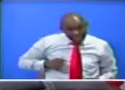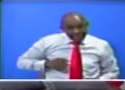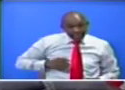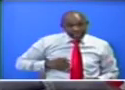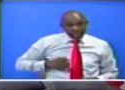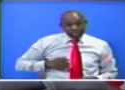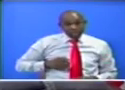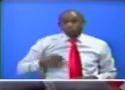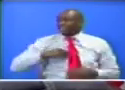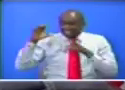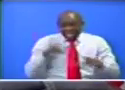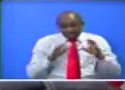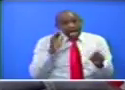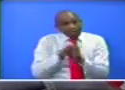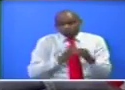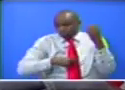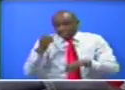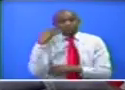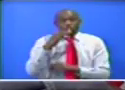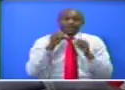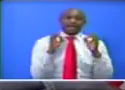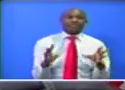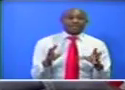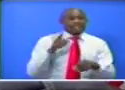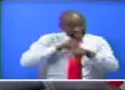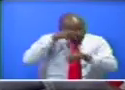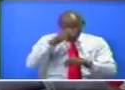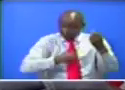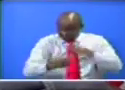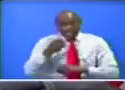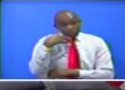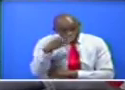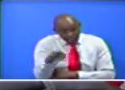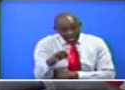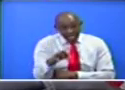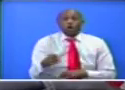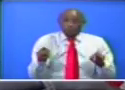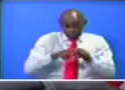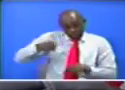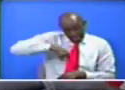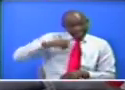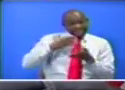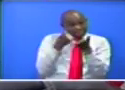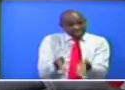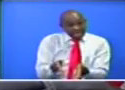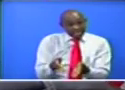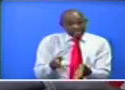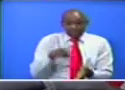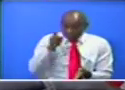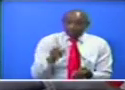hivi tukihangaika hata kuuza mboga. Tunataka vile alikuwa anauza hizo mboga. Sasa sisi tukibaki tukiuza